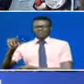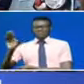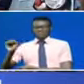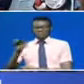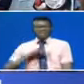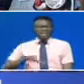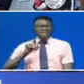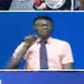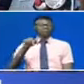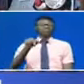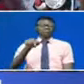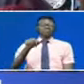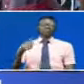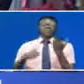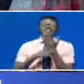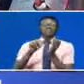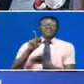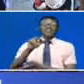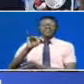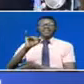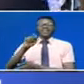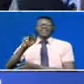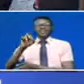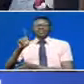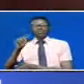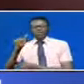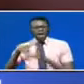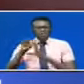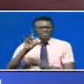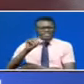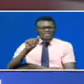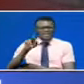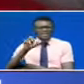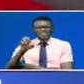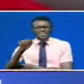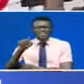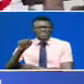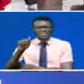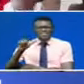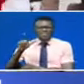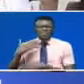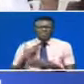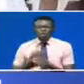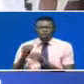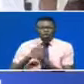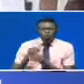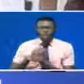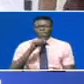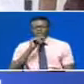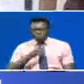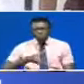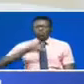Hapa ni Kitunda, nje kidogo ya jiji la Dar es Salaam. Chini ya mwembe, kwenye kijiwe cha kahawa, wanaume wanavunja